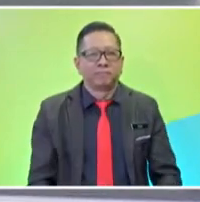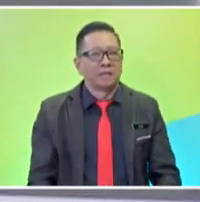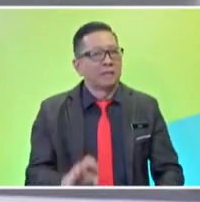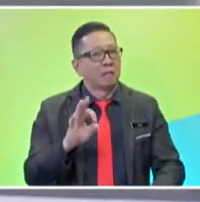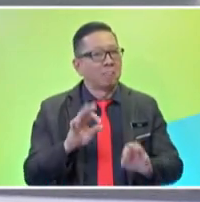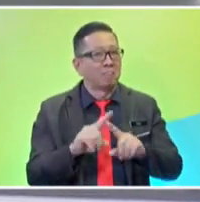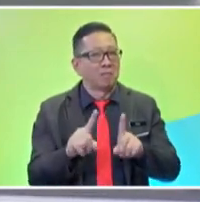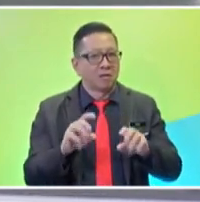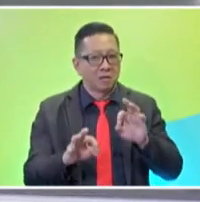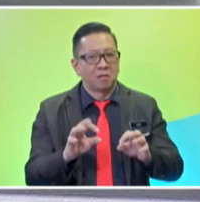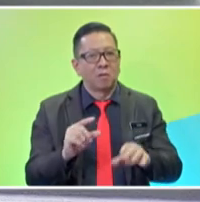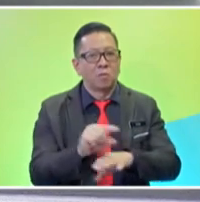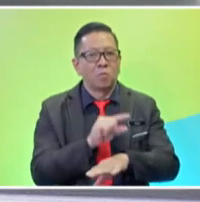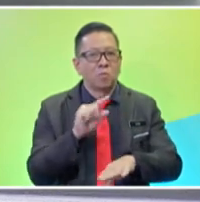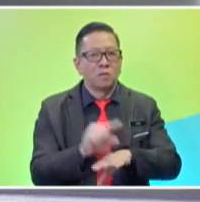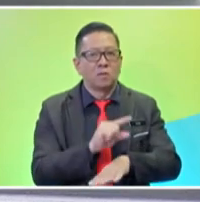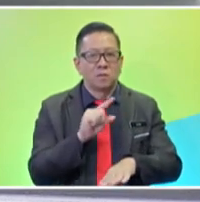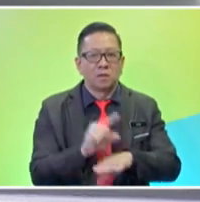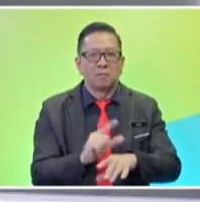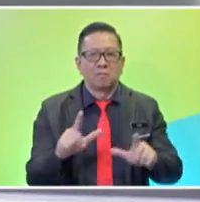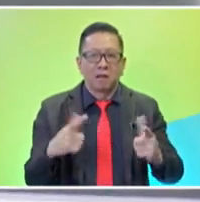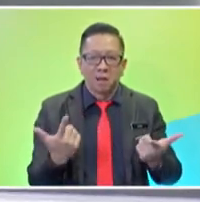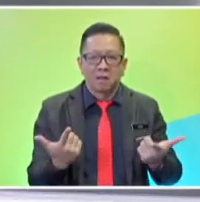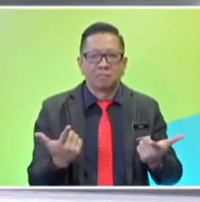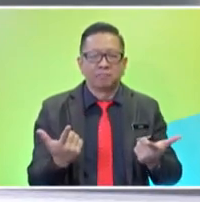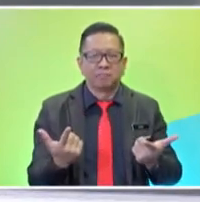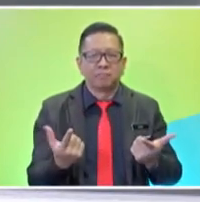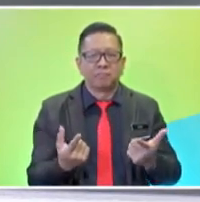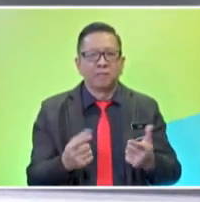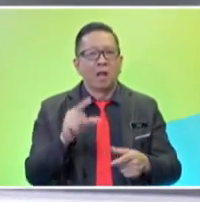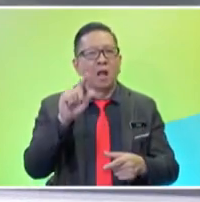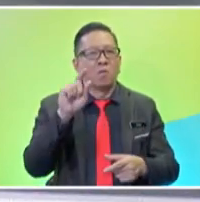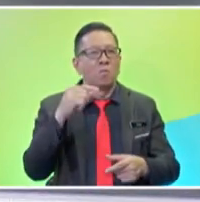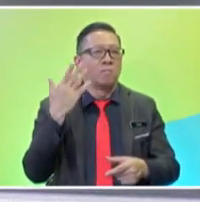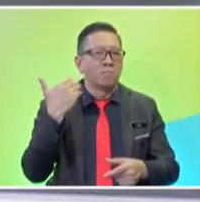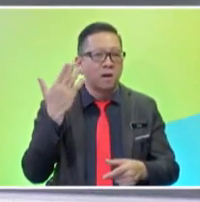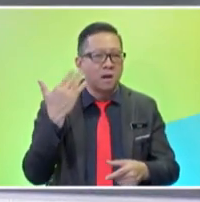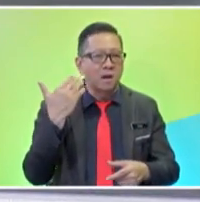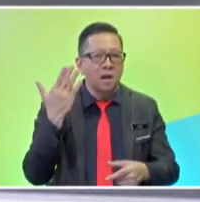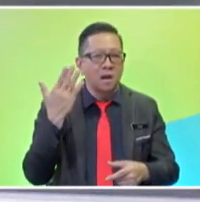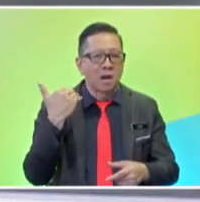yang lain boleh kita gunakan glue panas Wow boleh juga